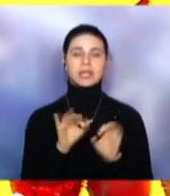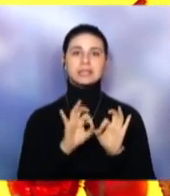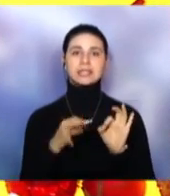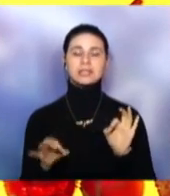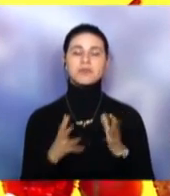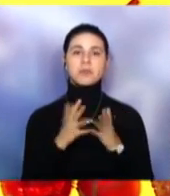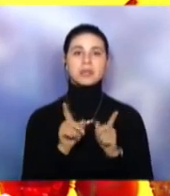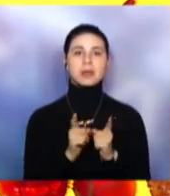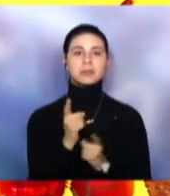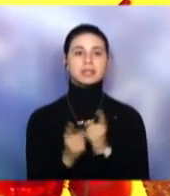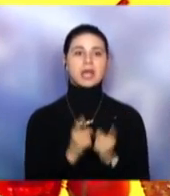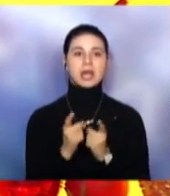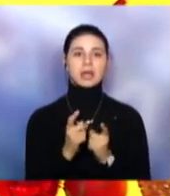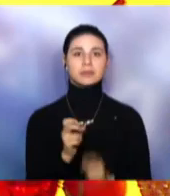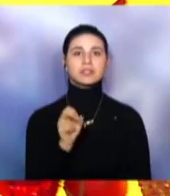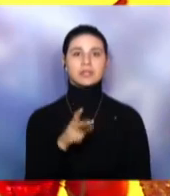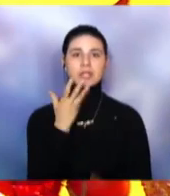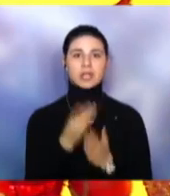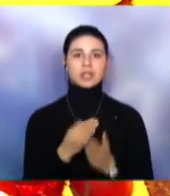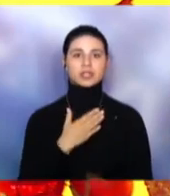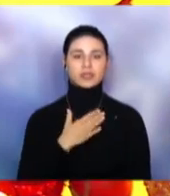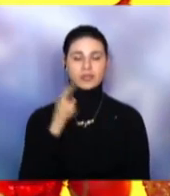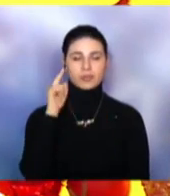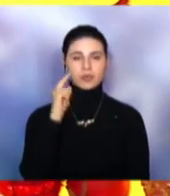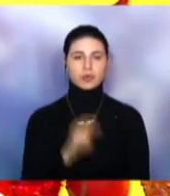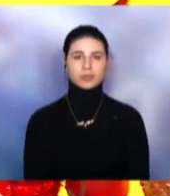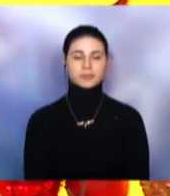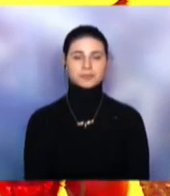მეტად დაალაგებს, ვიდრე ჩვენ წარმოგვიდგენია.